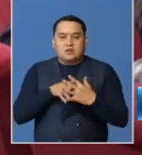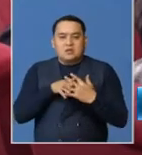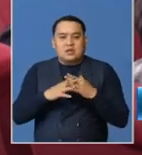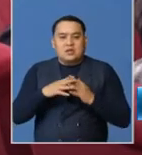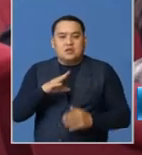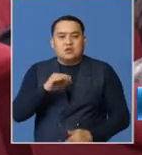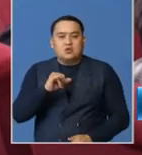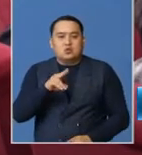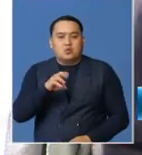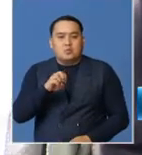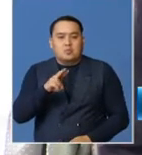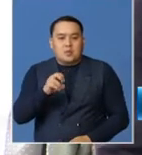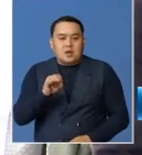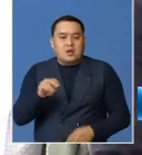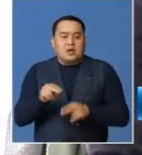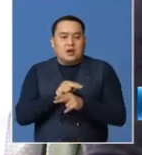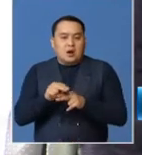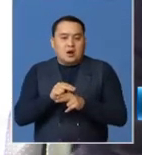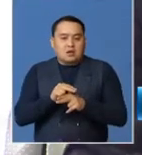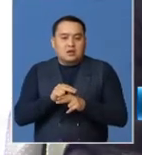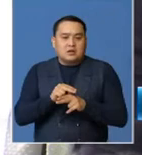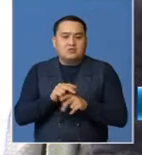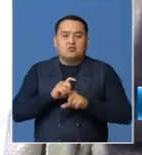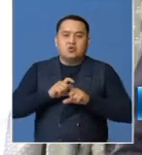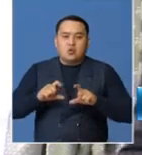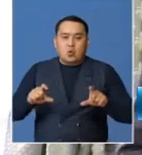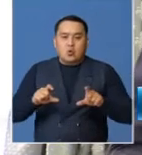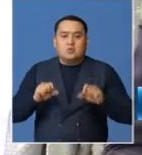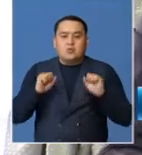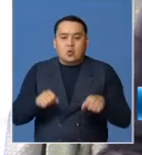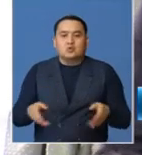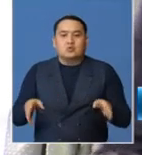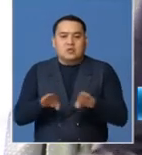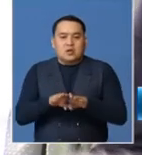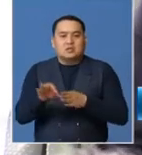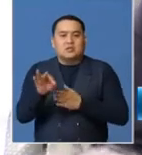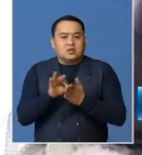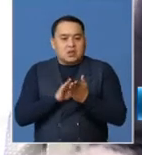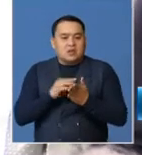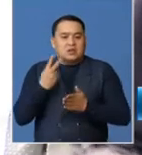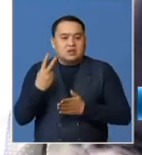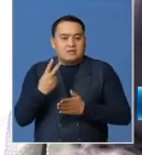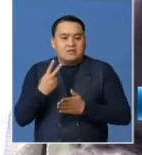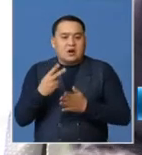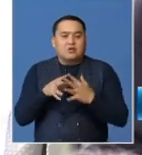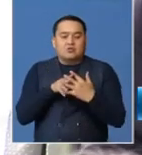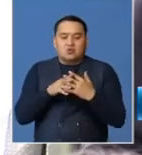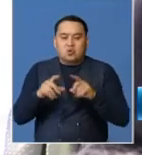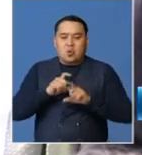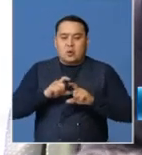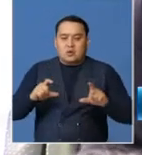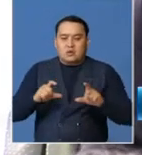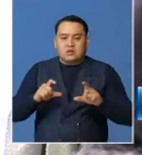Сумбе с проведением капитального ремонта одной из образовательных школ мы можем закрыть в этом ауле сразу 2 малочисленные школы, что